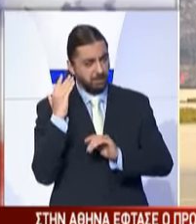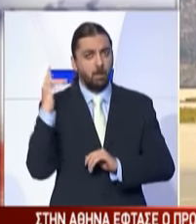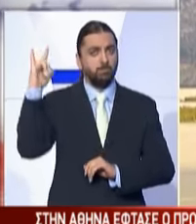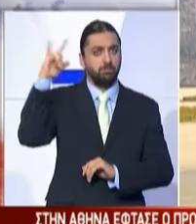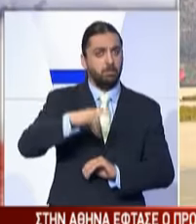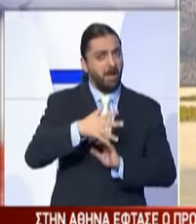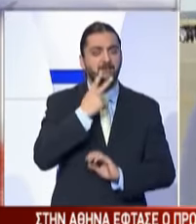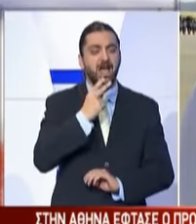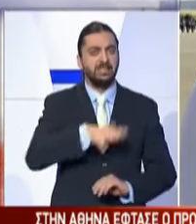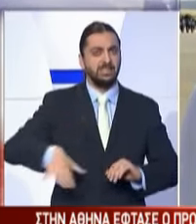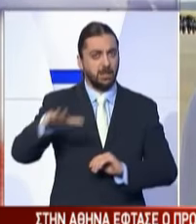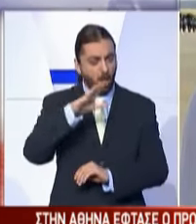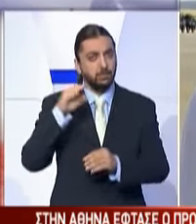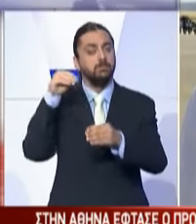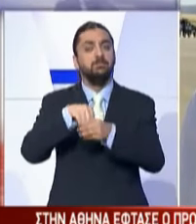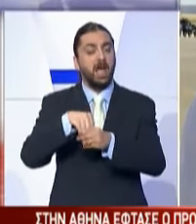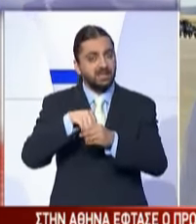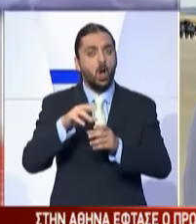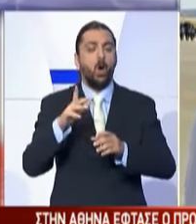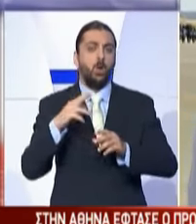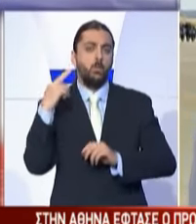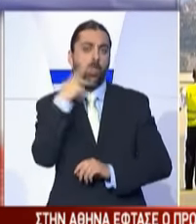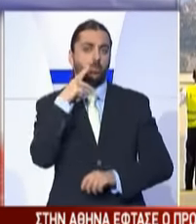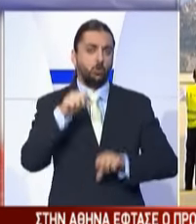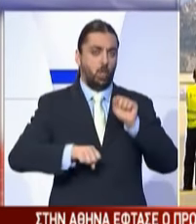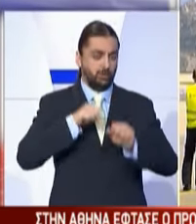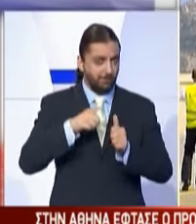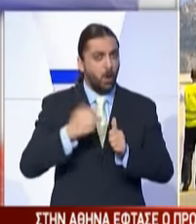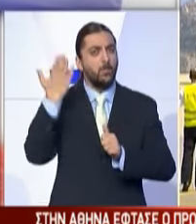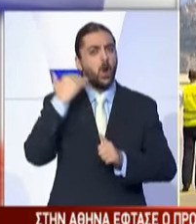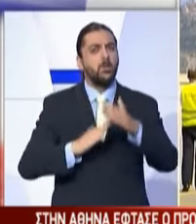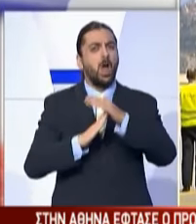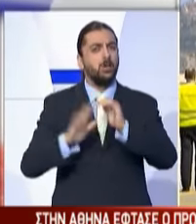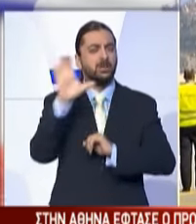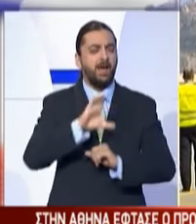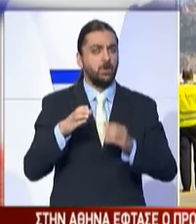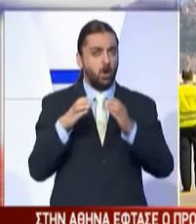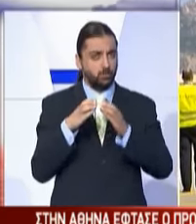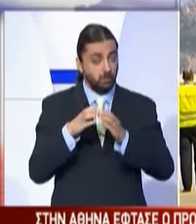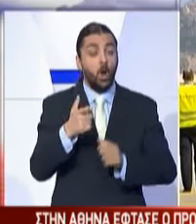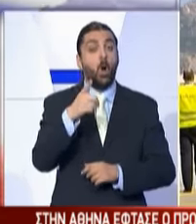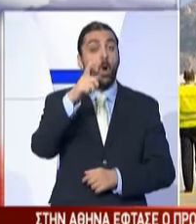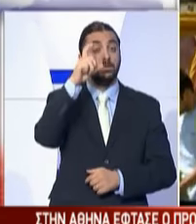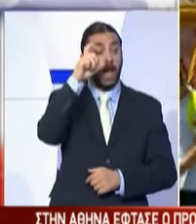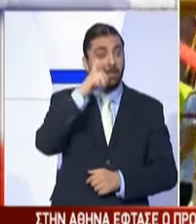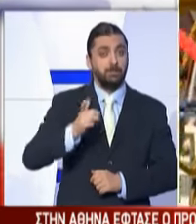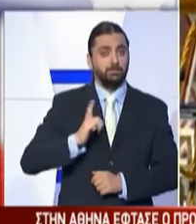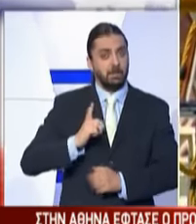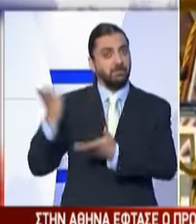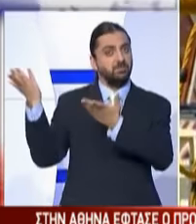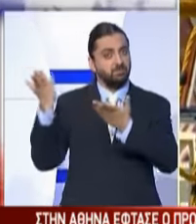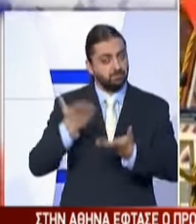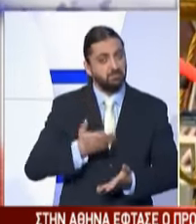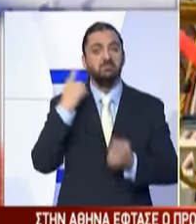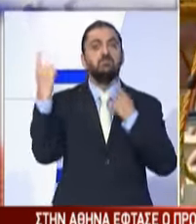τον Πρωθυπουργό του Λουξεμβούργου και πρώην επικεφαλής του Eurogroup, Ζαν-Κλοντ Γιούγκερ. Τον υποδέχθηκε ο Πρωθυπουργός. Ήταν μια πολύ θερμή υποδοχή, έγινε σε πολύ